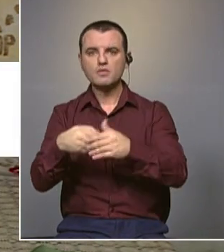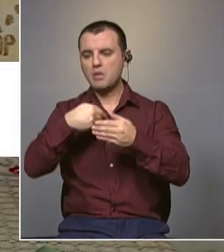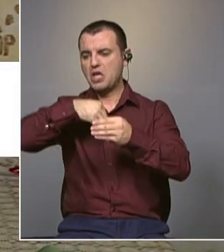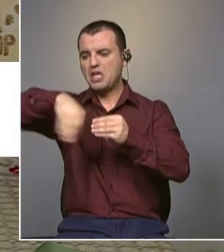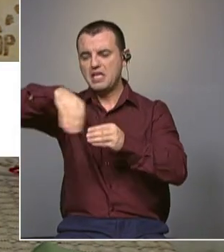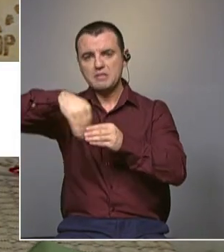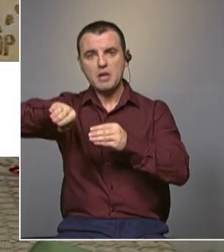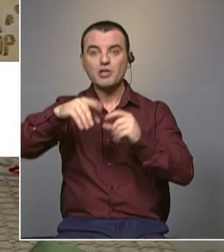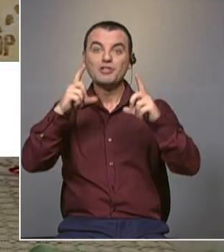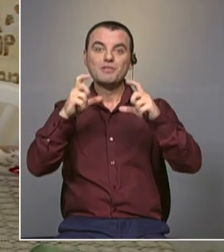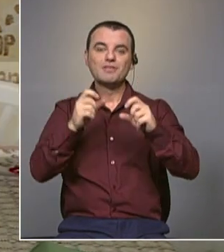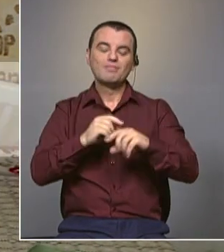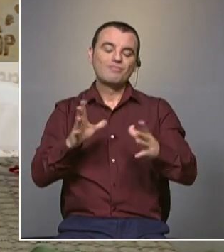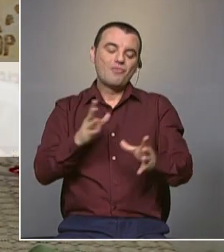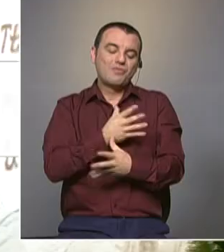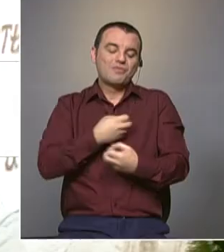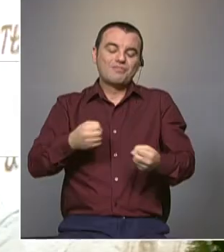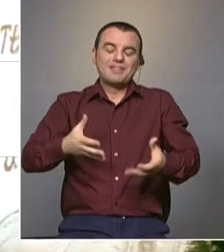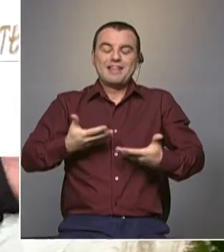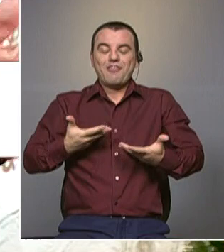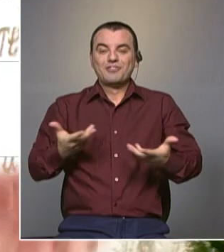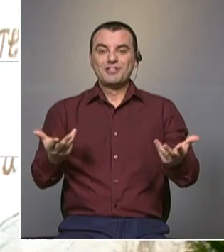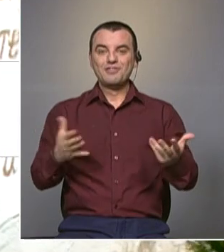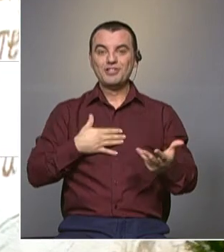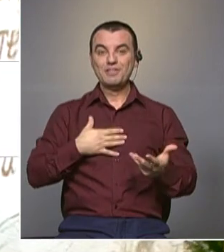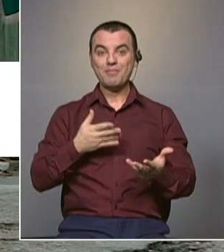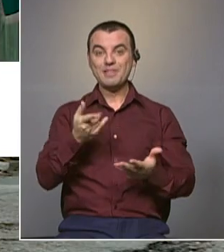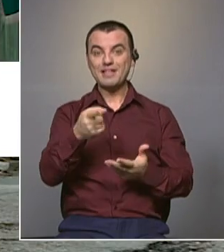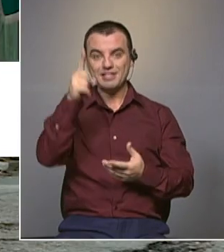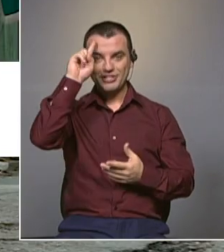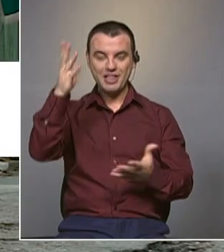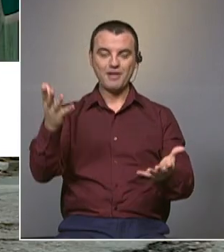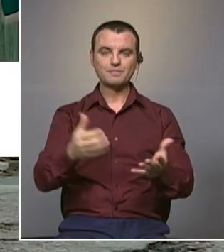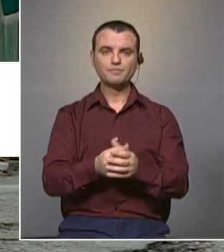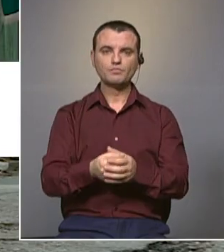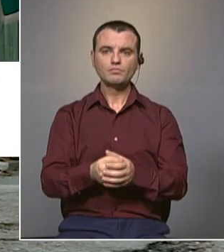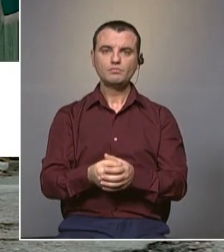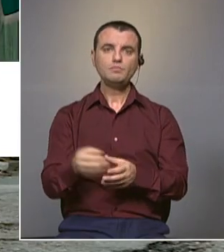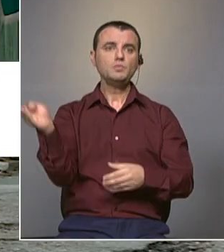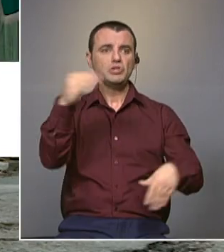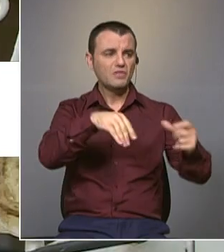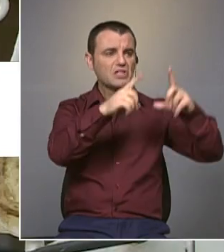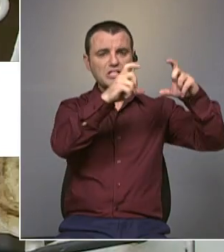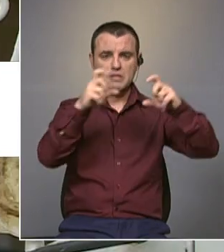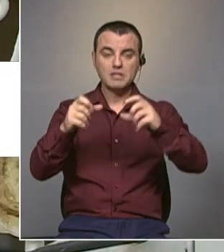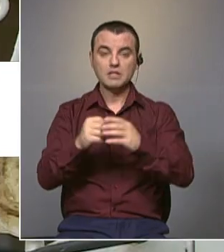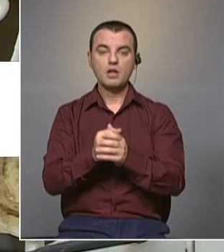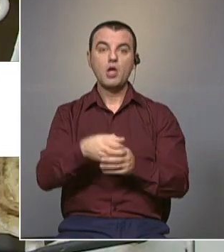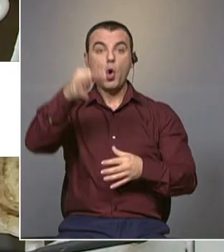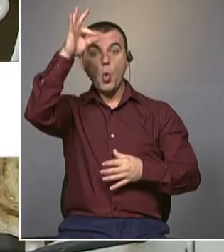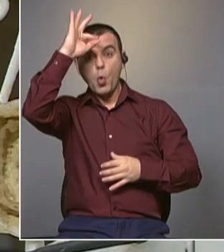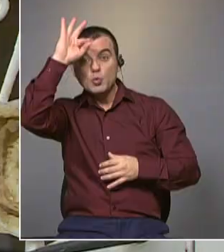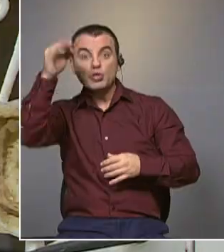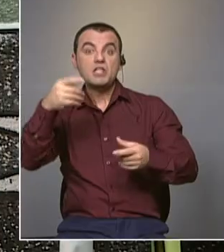безкрайно съм щастлив, че имаме тая жена в нашето село. Доходят откъде ни ще издоходят? Радват се, снимат. Ученици от селото пък идват при